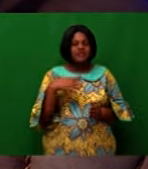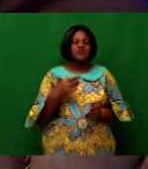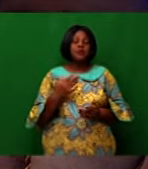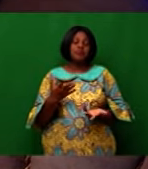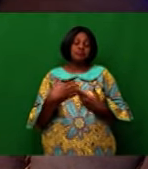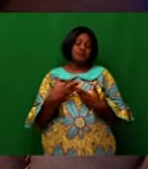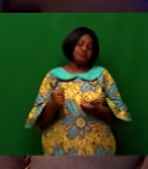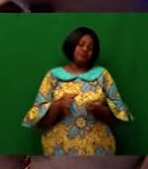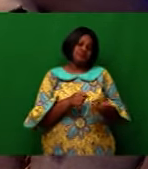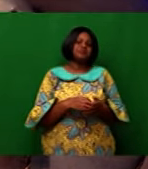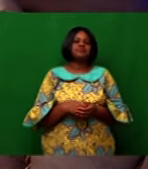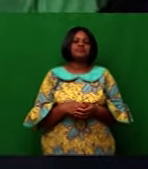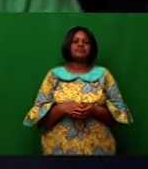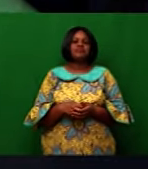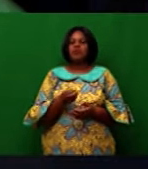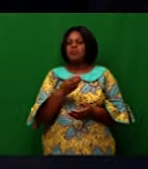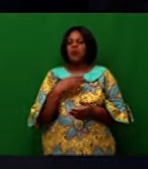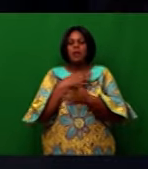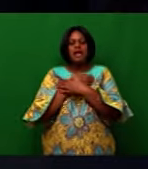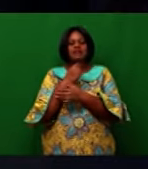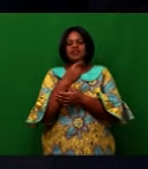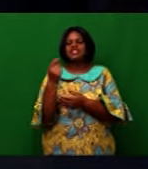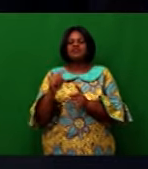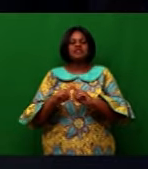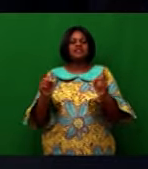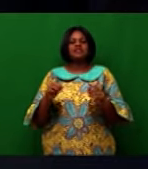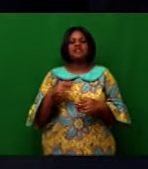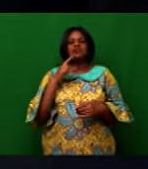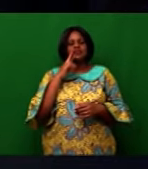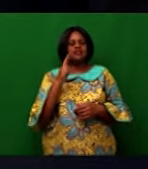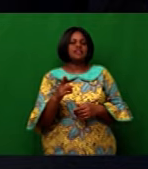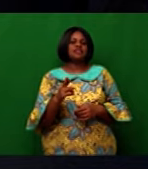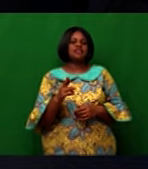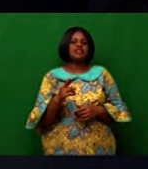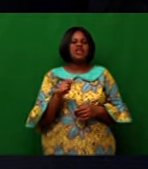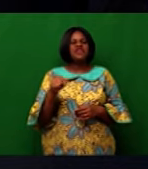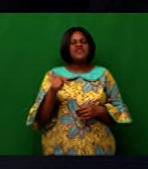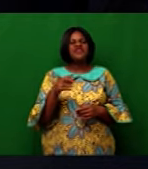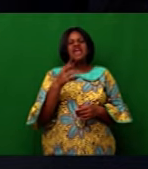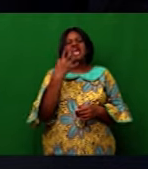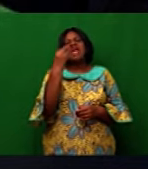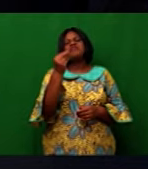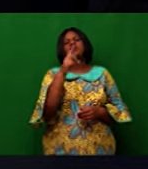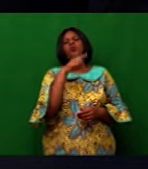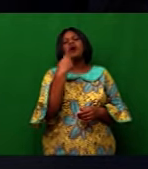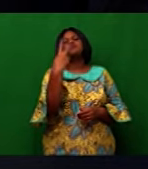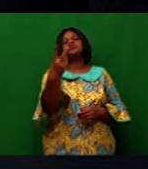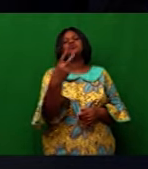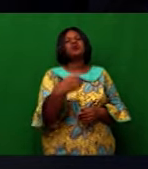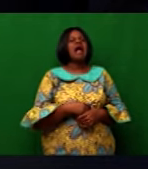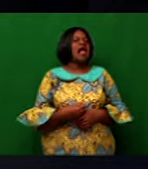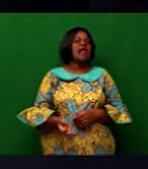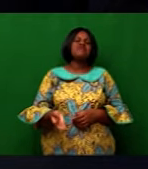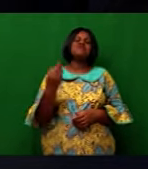ndomboya kune mukwasha wakusandauya pano nyaya yebarika zvakanga zviri zvakare kana tapa nguva